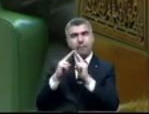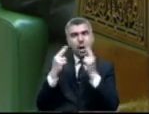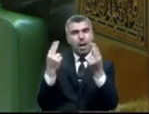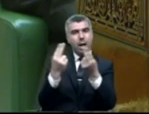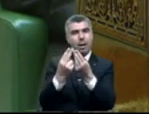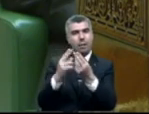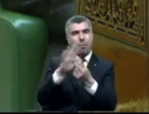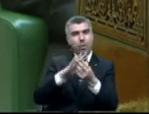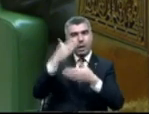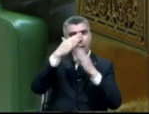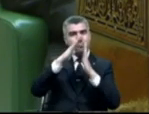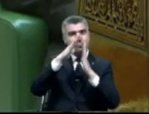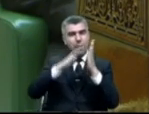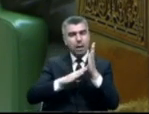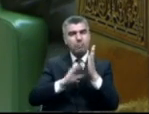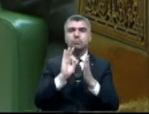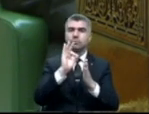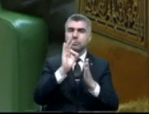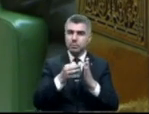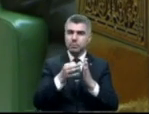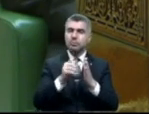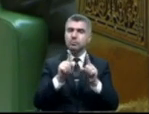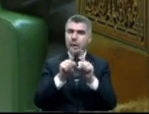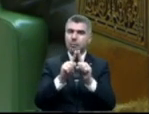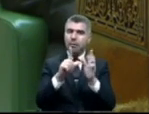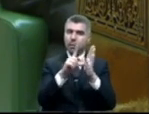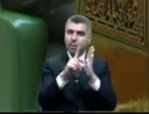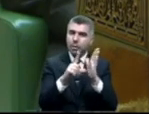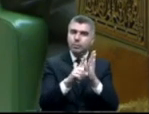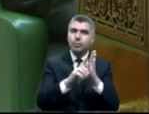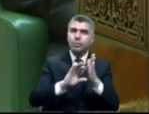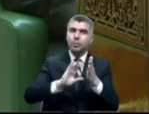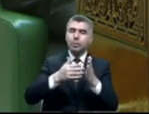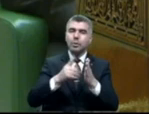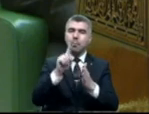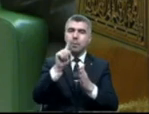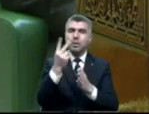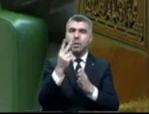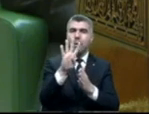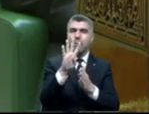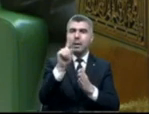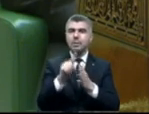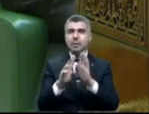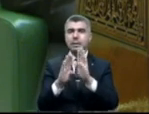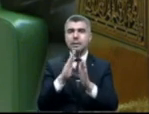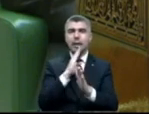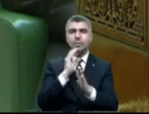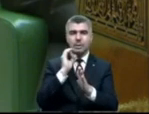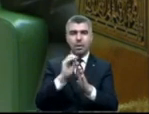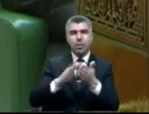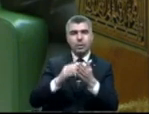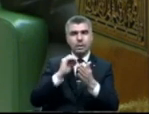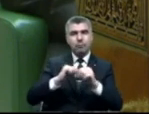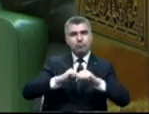كما أن المملكة المغربية بنية تحتية كما تعلمون بشرية وقانونية بموجب القانون 142-12 المتعلق بالأمن والسلامة في